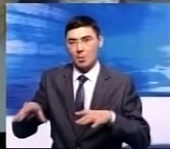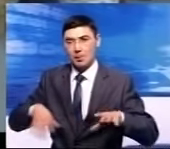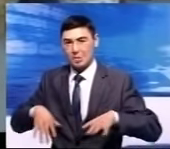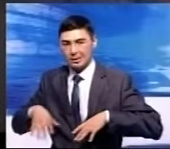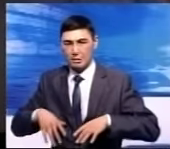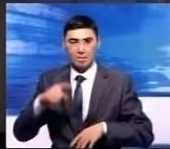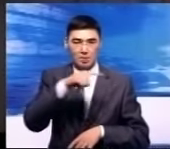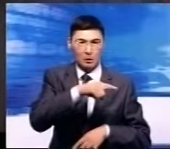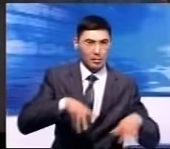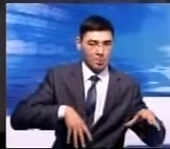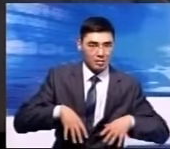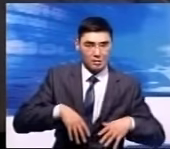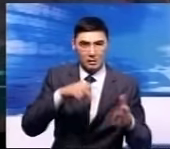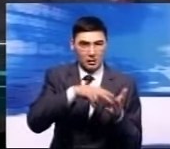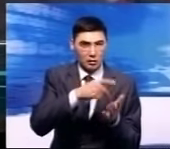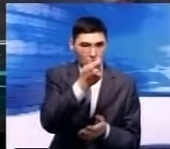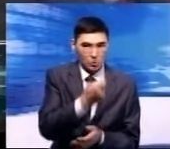базаре.